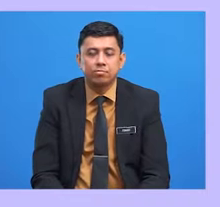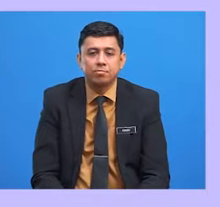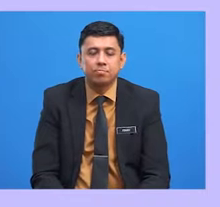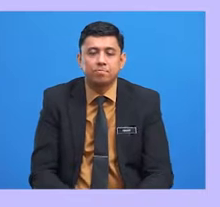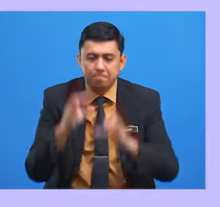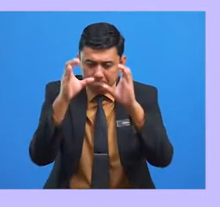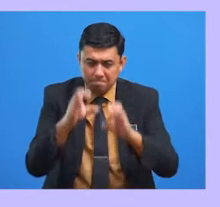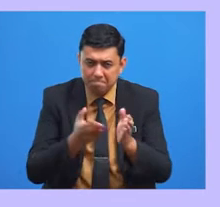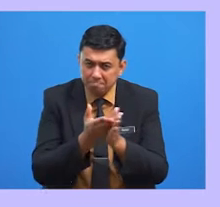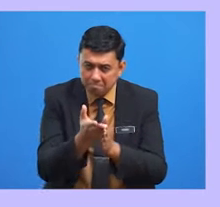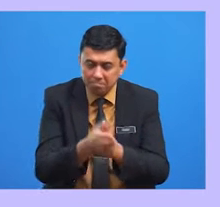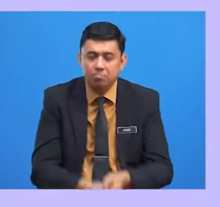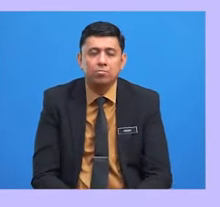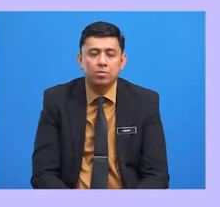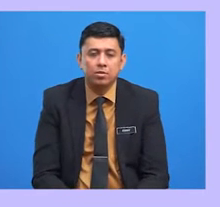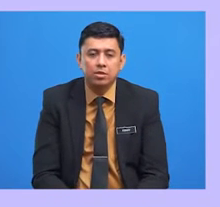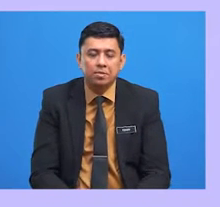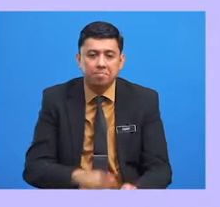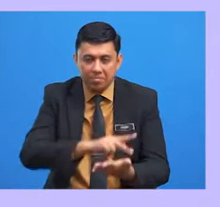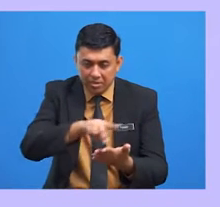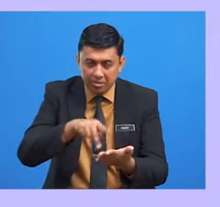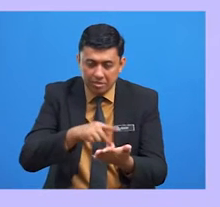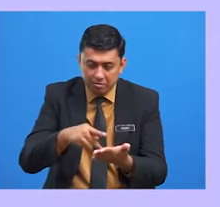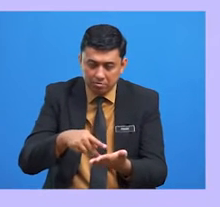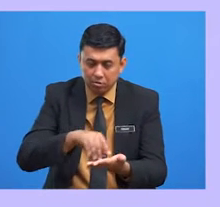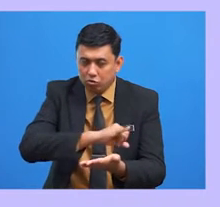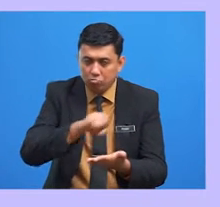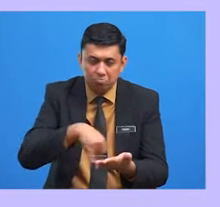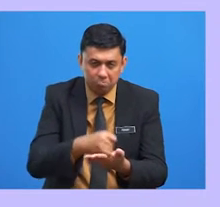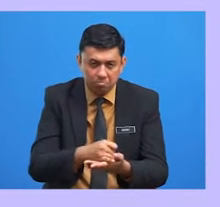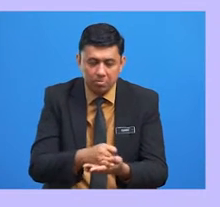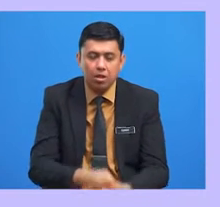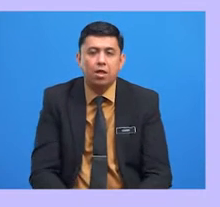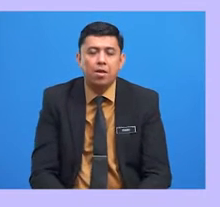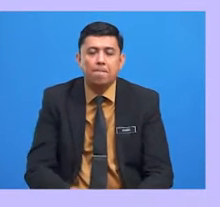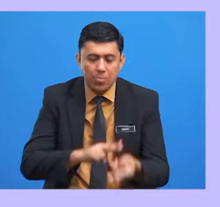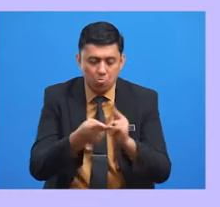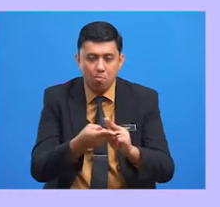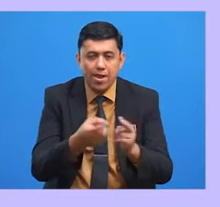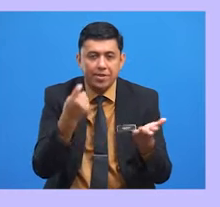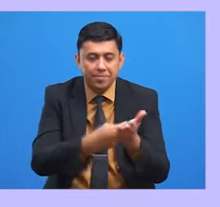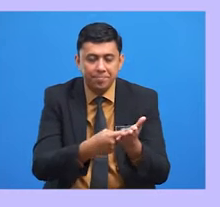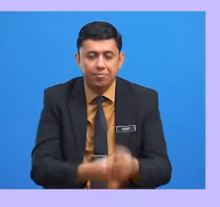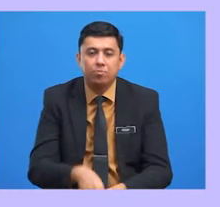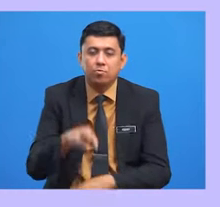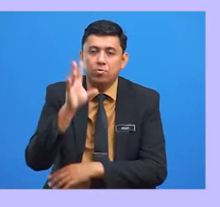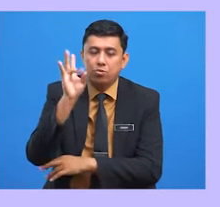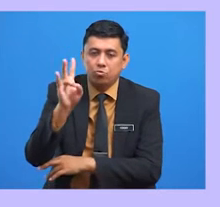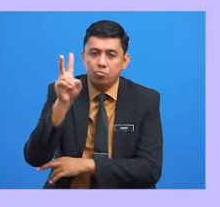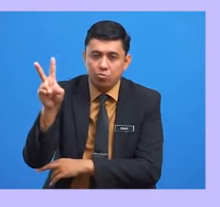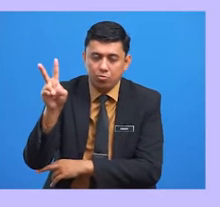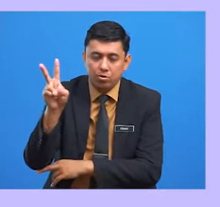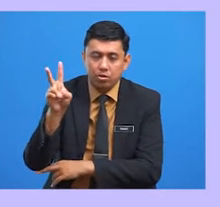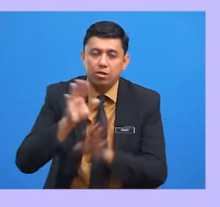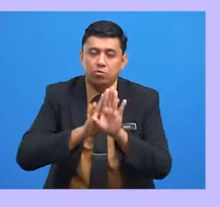Langkah seterusnya, menghitung peratus perubahan harga iaitu peratus perubahan harga sama dengan